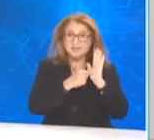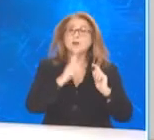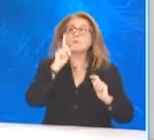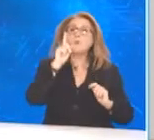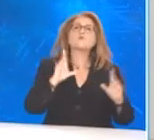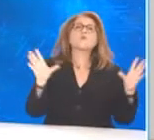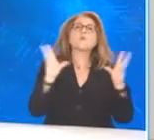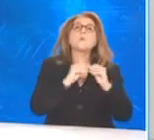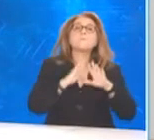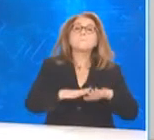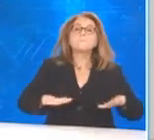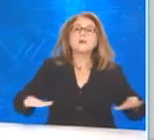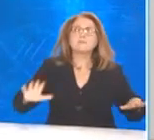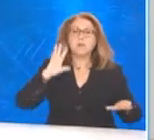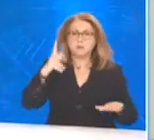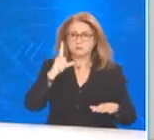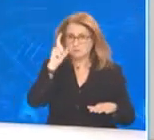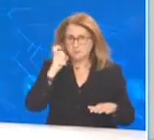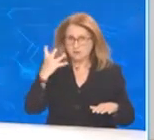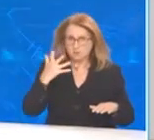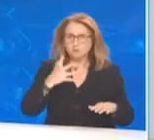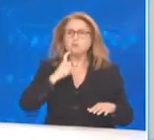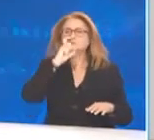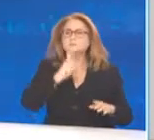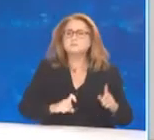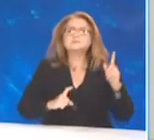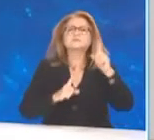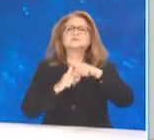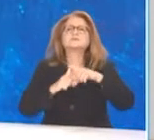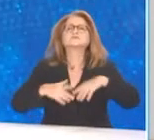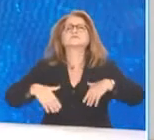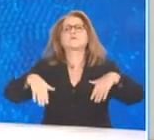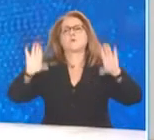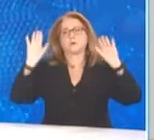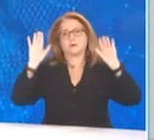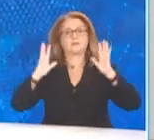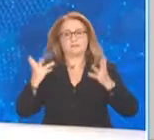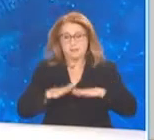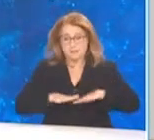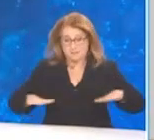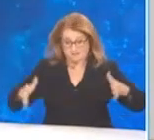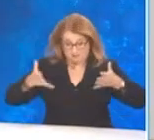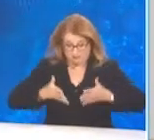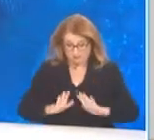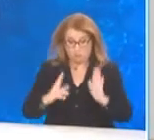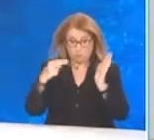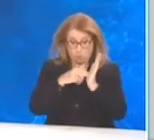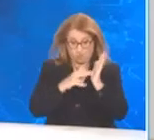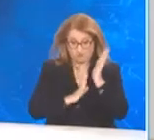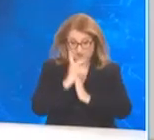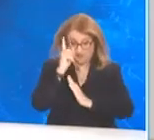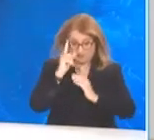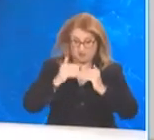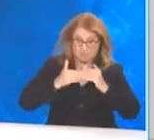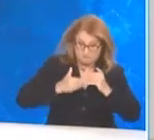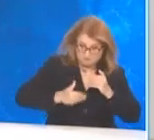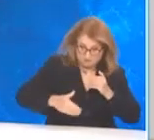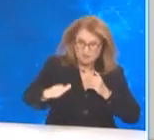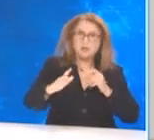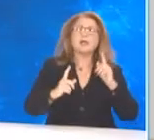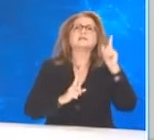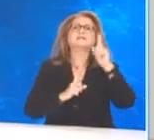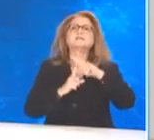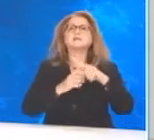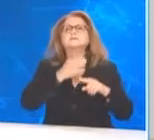για παιδιά μέχρι 10 ετών. Άρα, παιδιά που έχουν γεννηθεί από το 2011 και μετά δεν χρειάζεται να έχουν